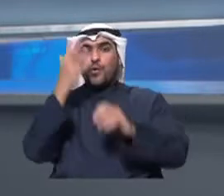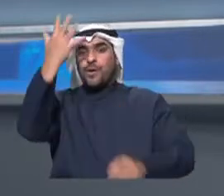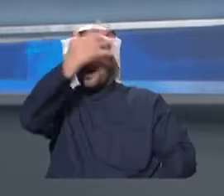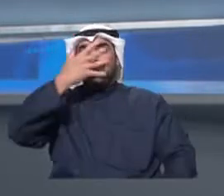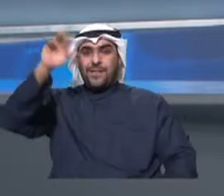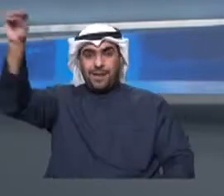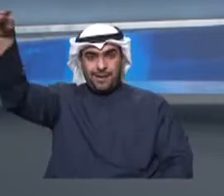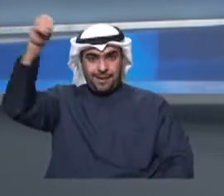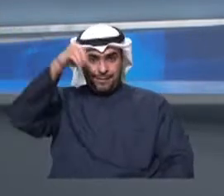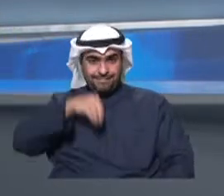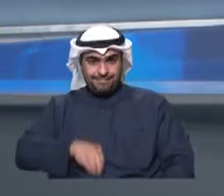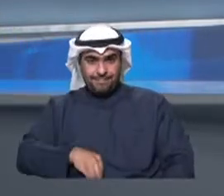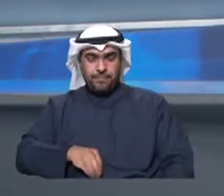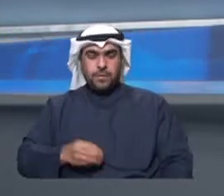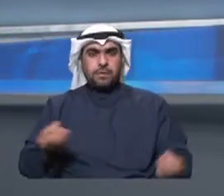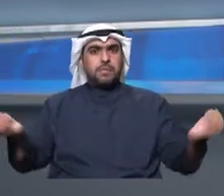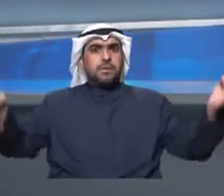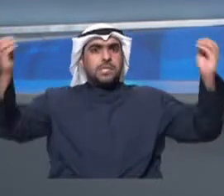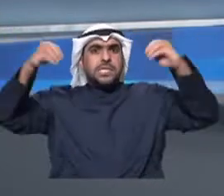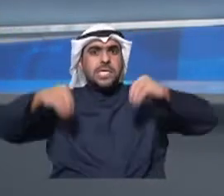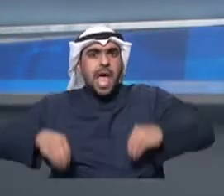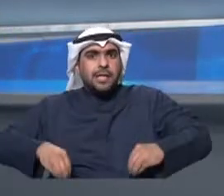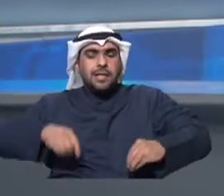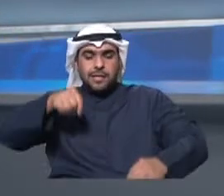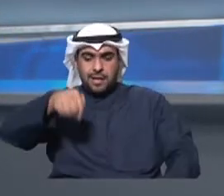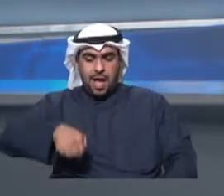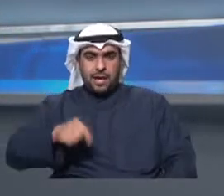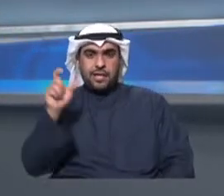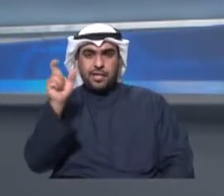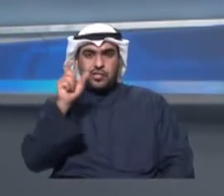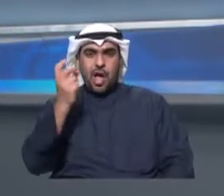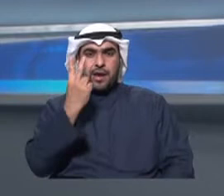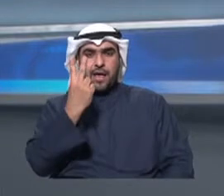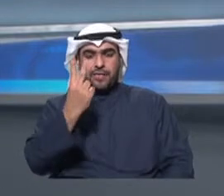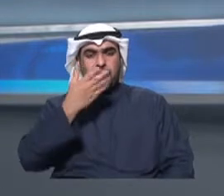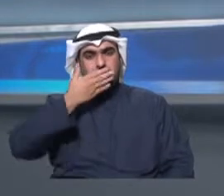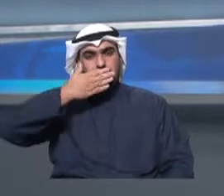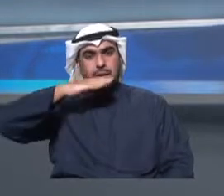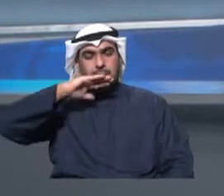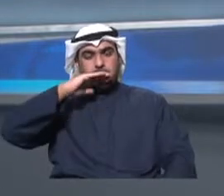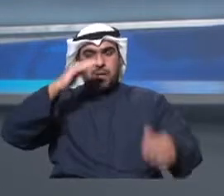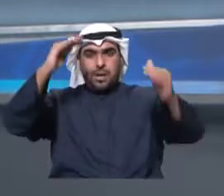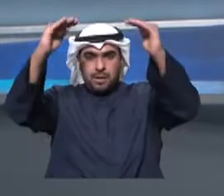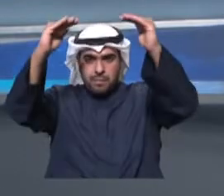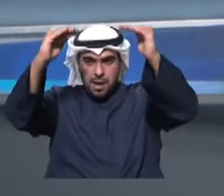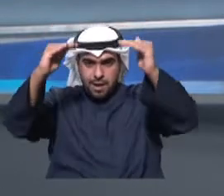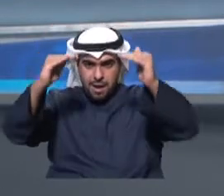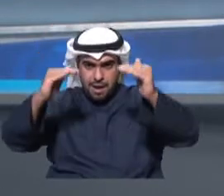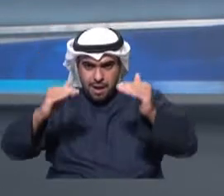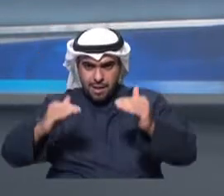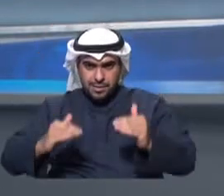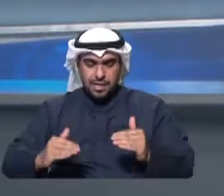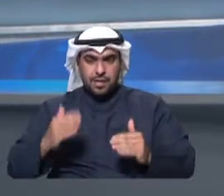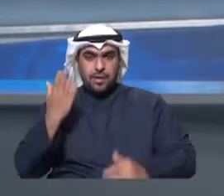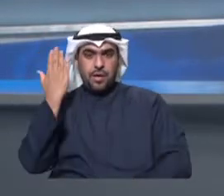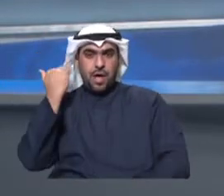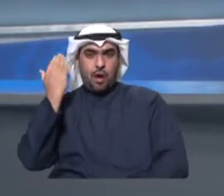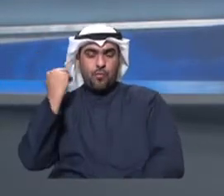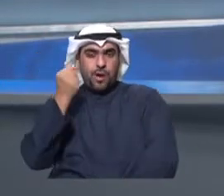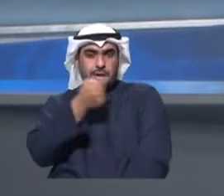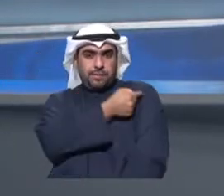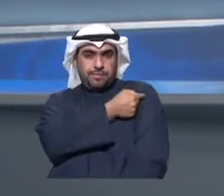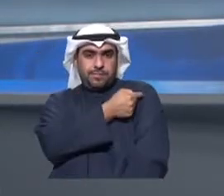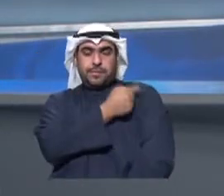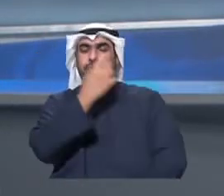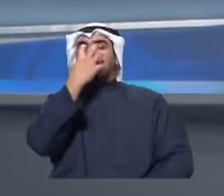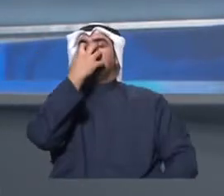بالنسبة لعدد الإصابات. نعم، كما أشارت البيانات إلى أن هناك انخفاضا في معدلات دخول مرضى كوفيد-19 إلى العناية